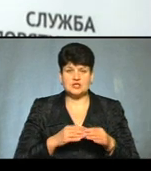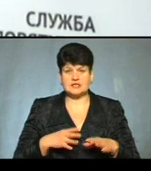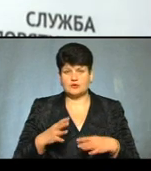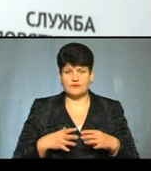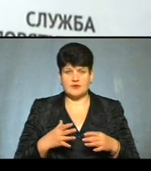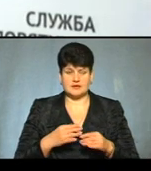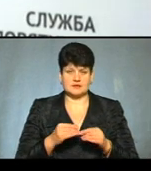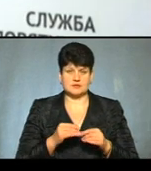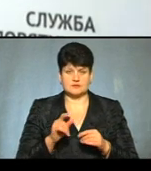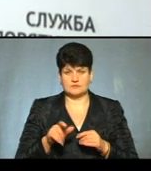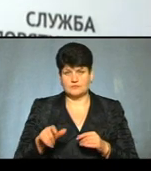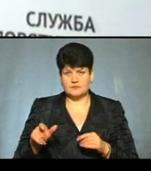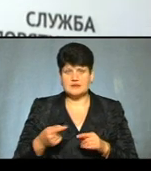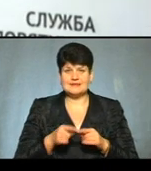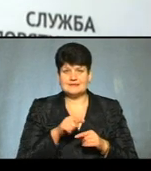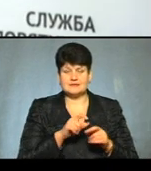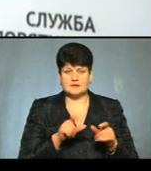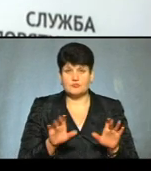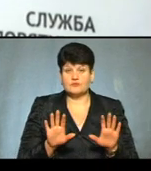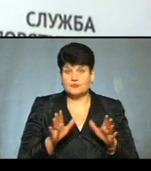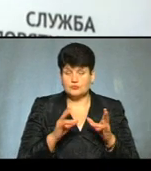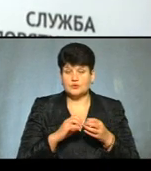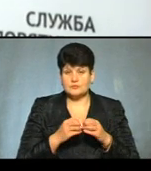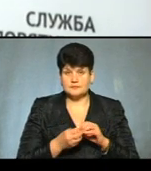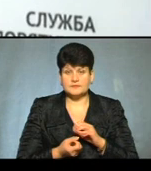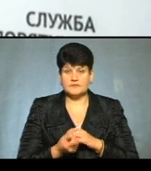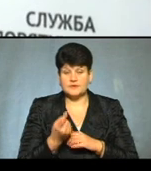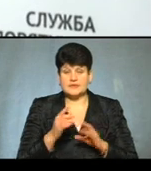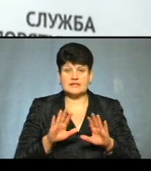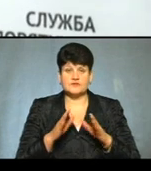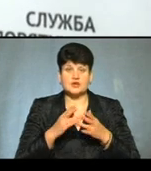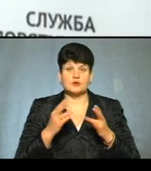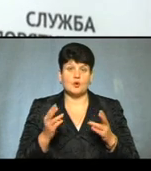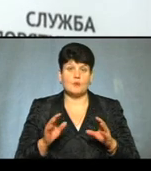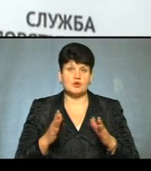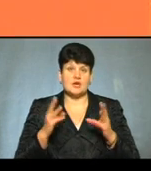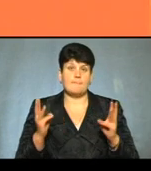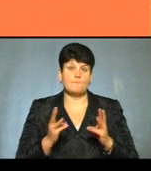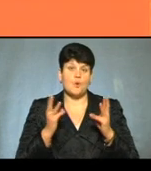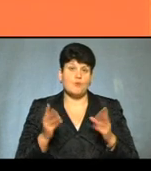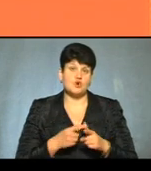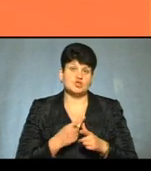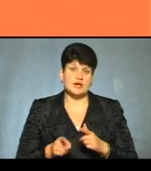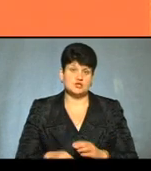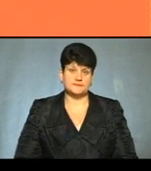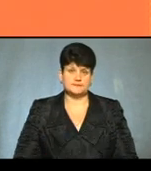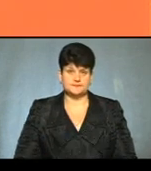з персоналом даних закладів щодо дій у разі загрози або виникнення надзвичайної події чи пожежі.